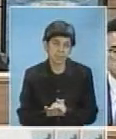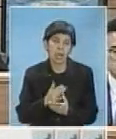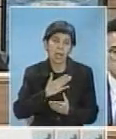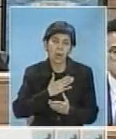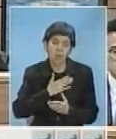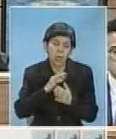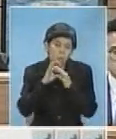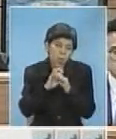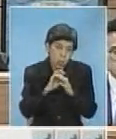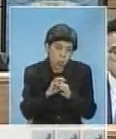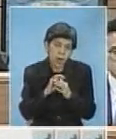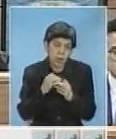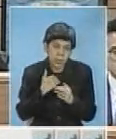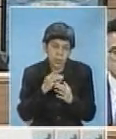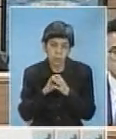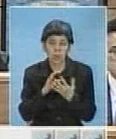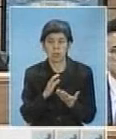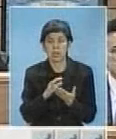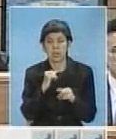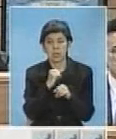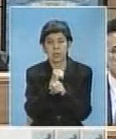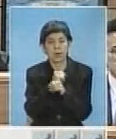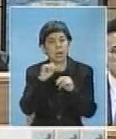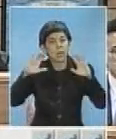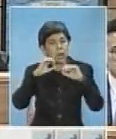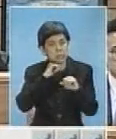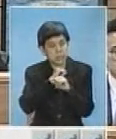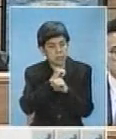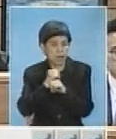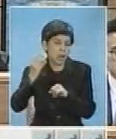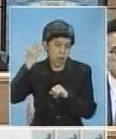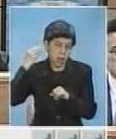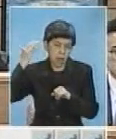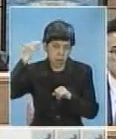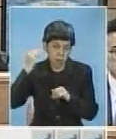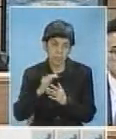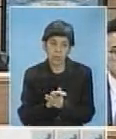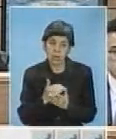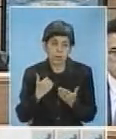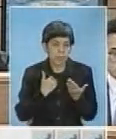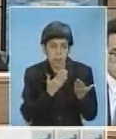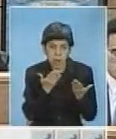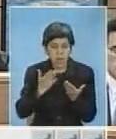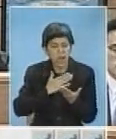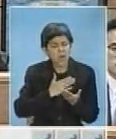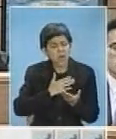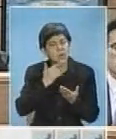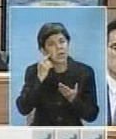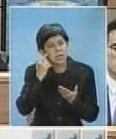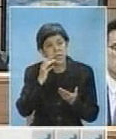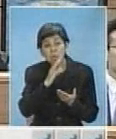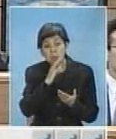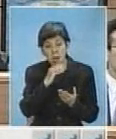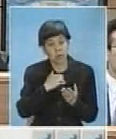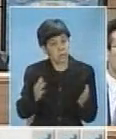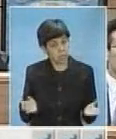เรามีความเป็นกังวลต่อประสิทธิภาพในการทำงานของรัฐบาลในช่วงที่ผ่านมา มีเรื่องอะไรที่เราคิดว่าถ้าเราส